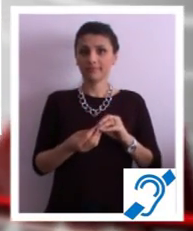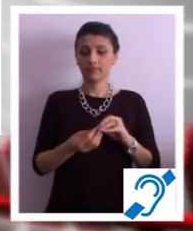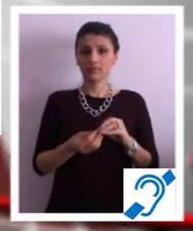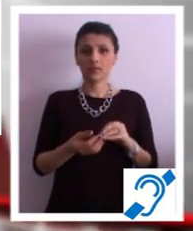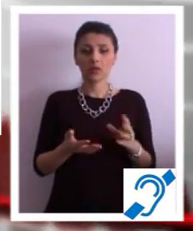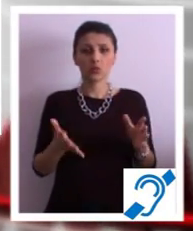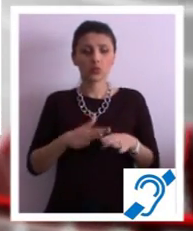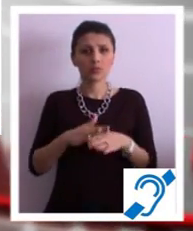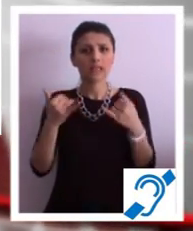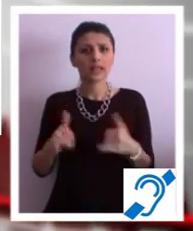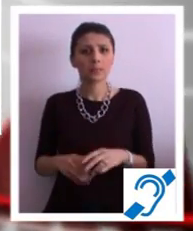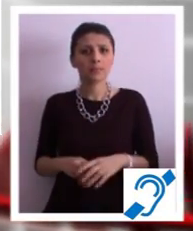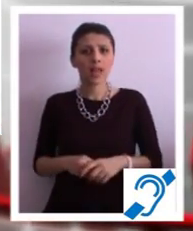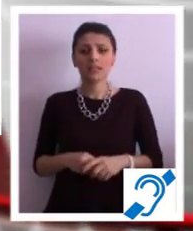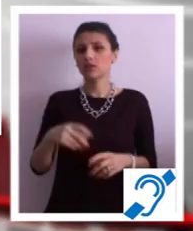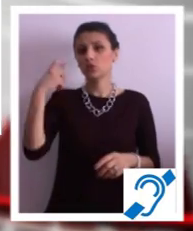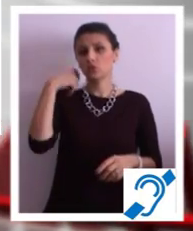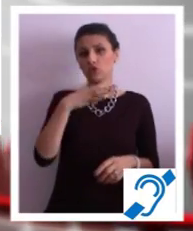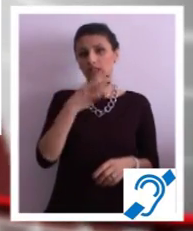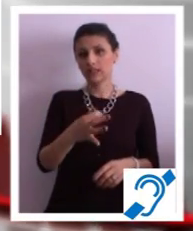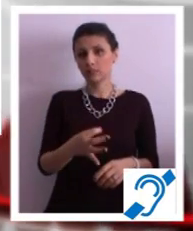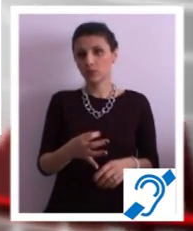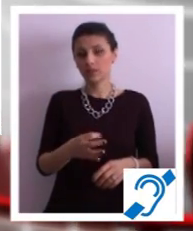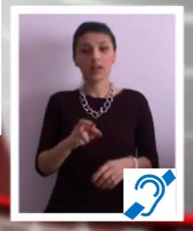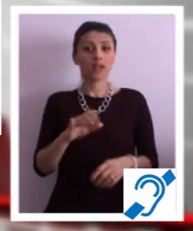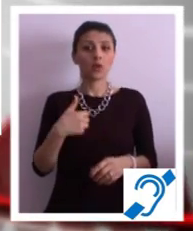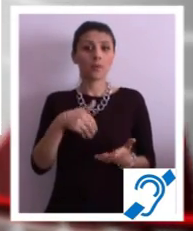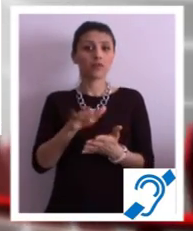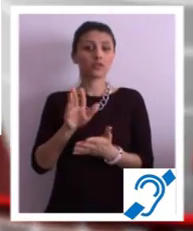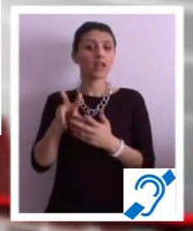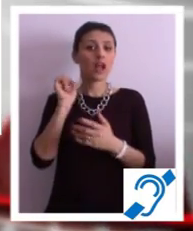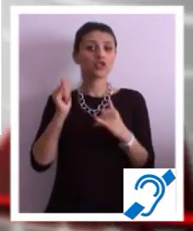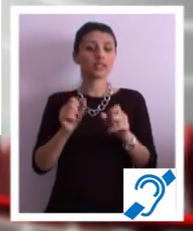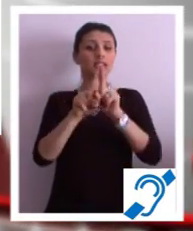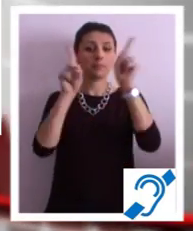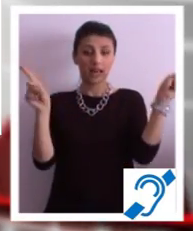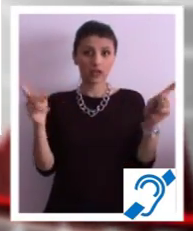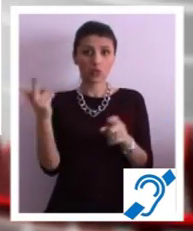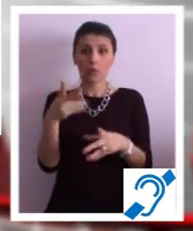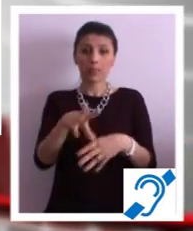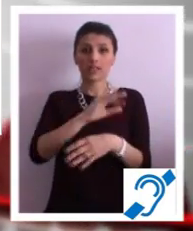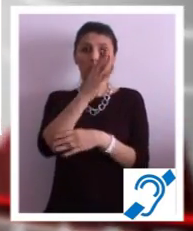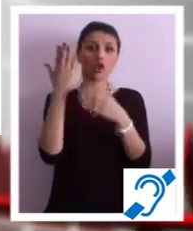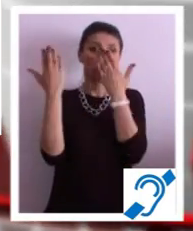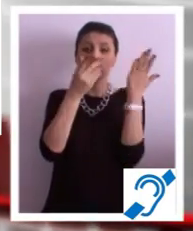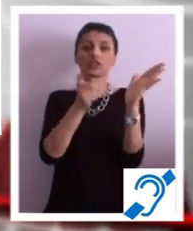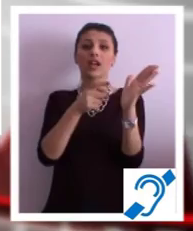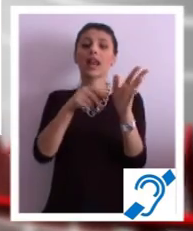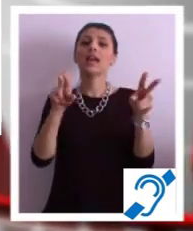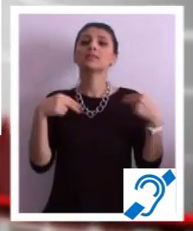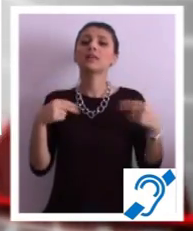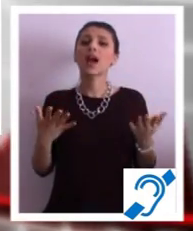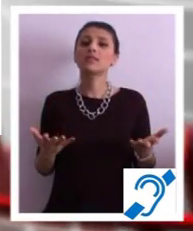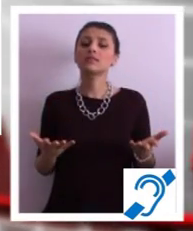obraz sau unde? Nu știu, dar eu am refuzat. În această dimineață, cei doi părinți s-au dus la școală să ceară